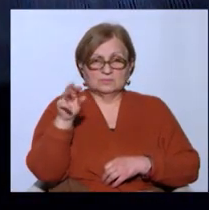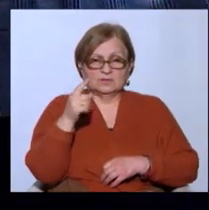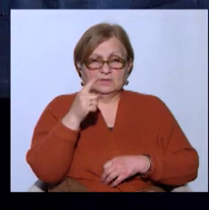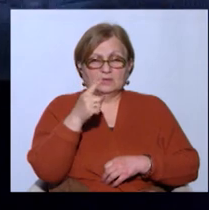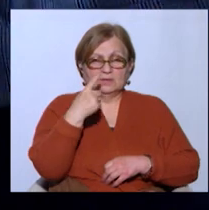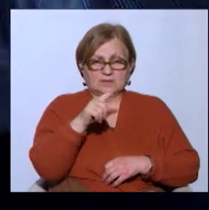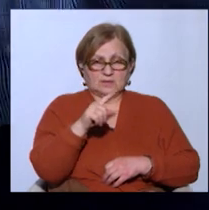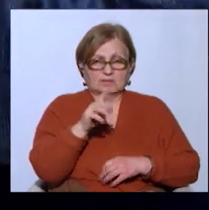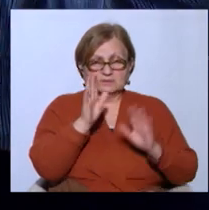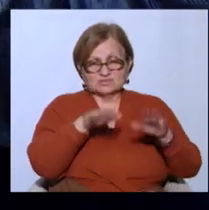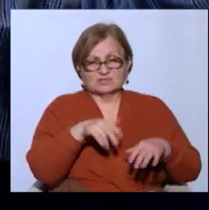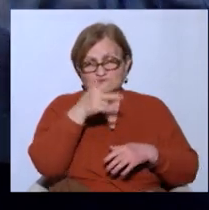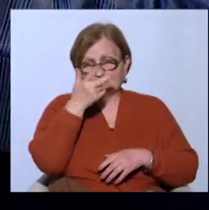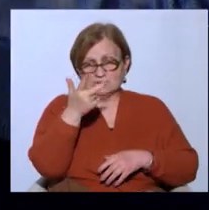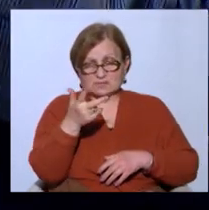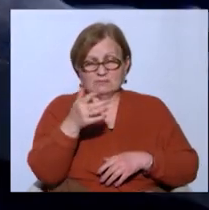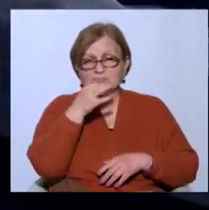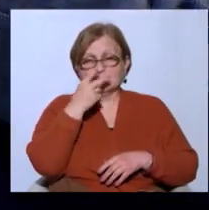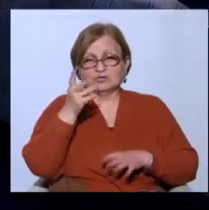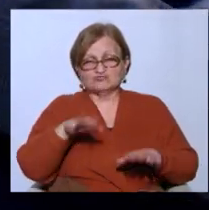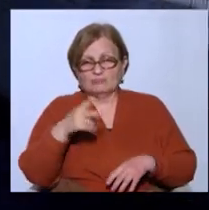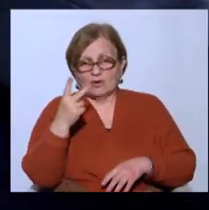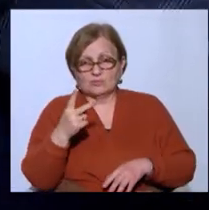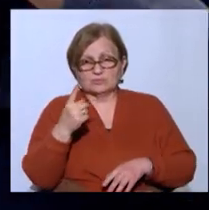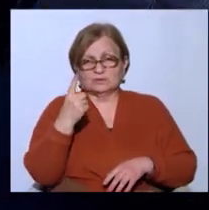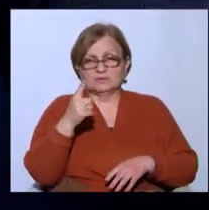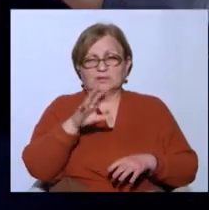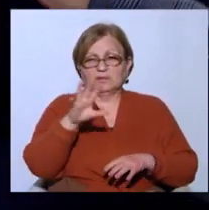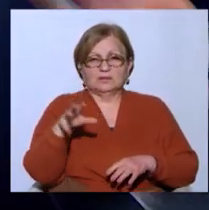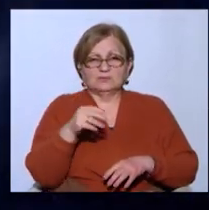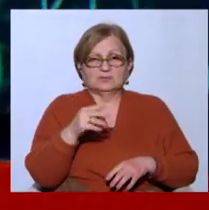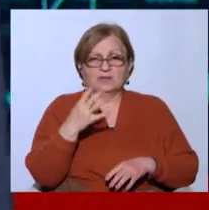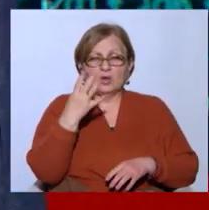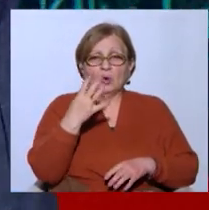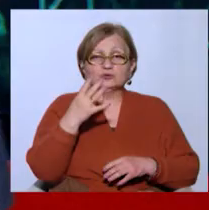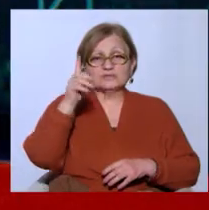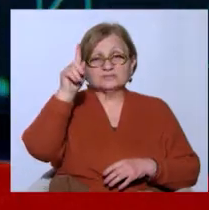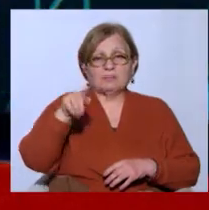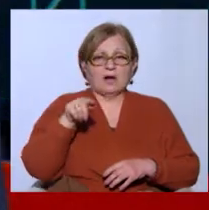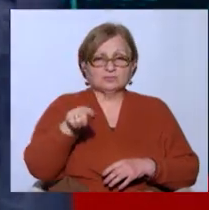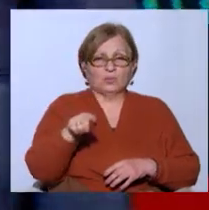უკვე გააკეთეთ, რჩება 3, მერე რჩება 2, მერე რჩება 1 და შესაბამისად გამოგვდის 4-ის